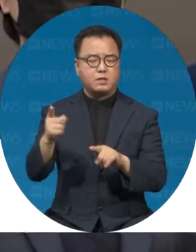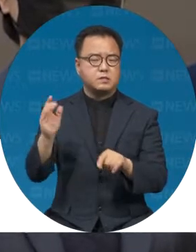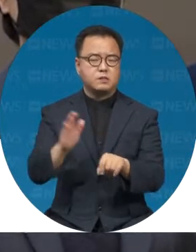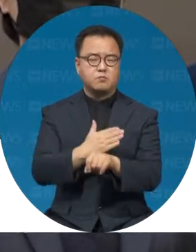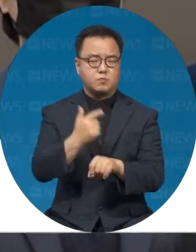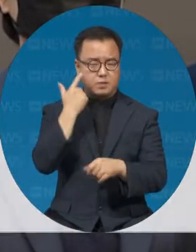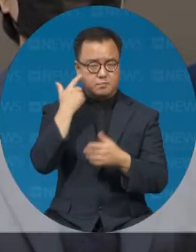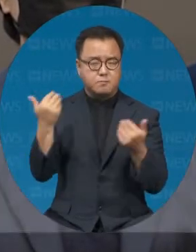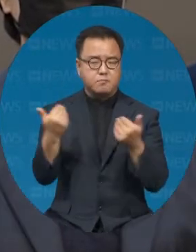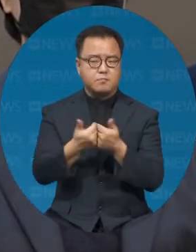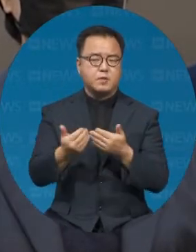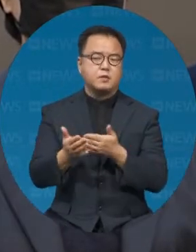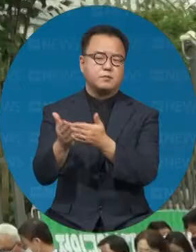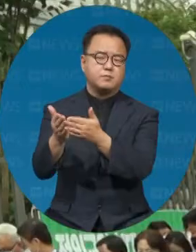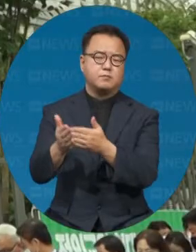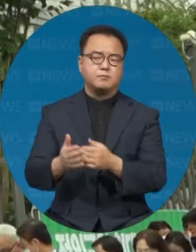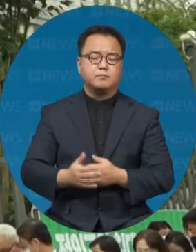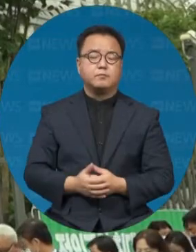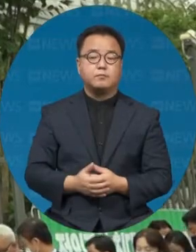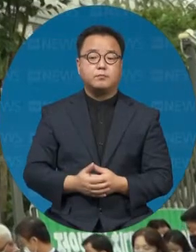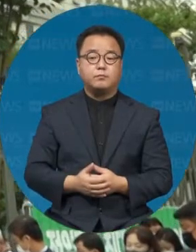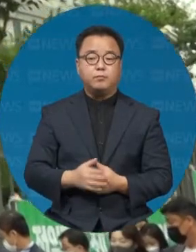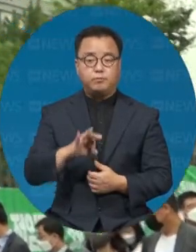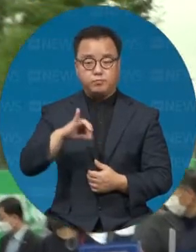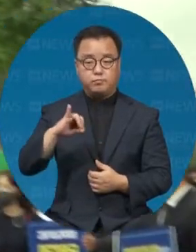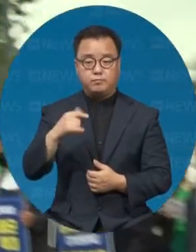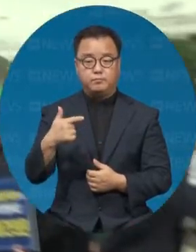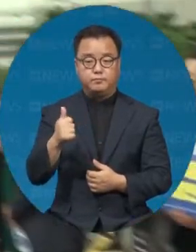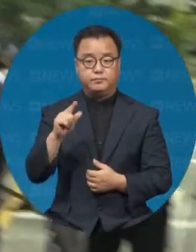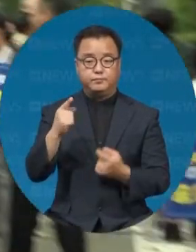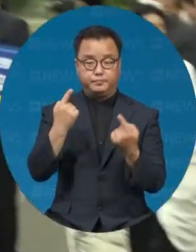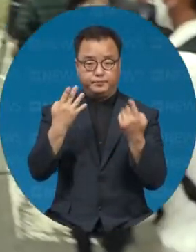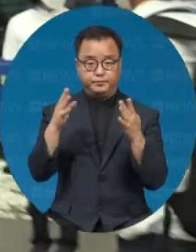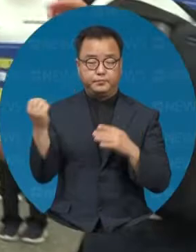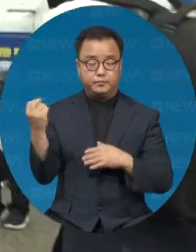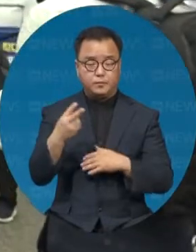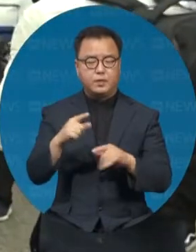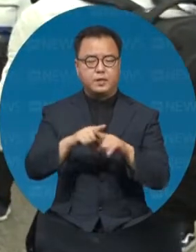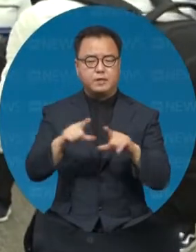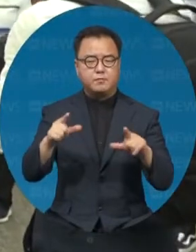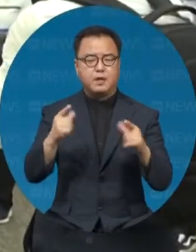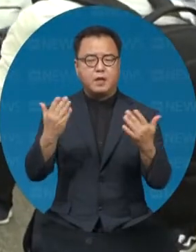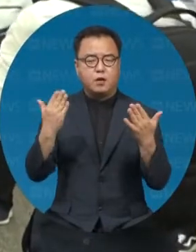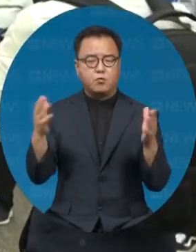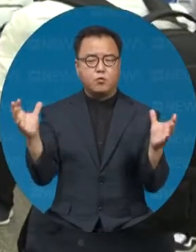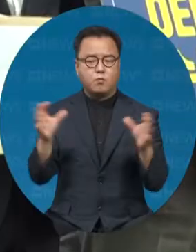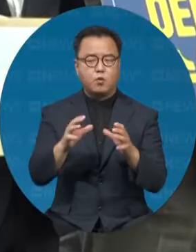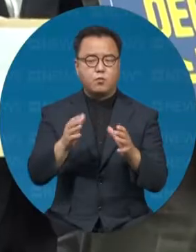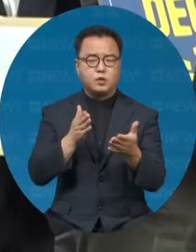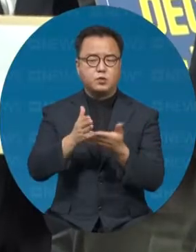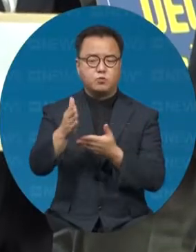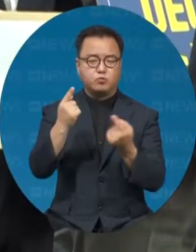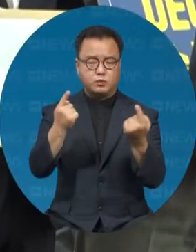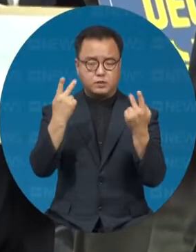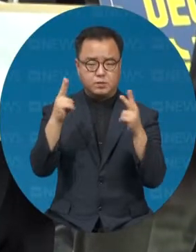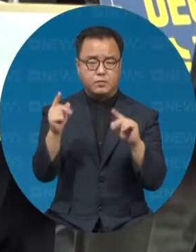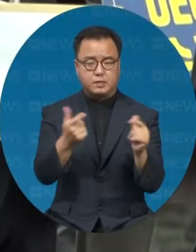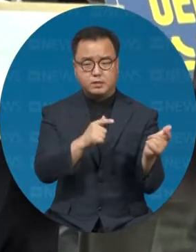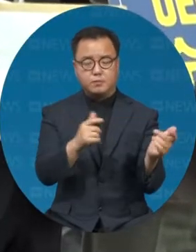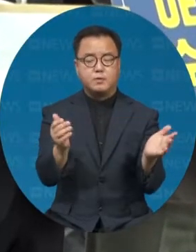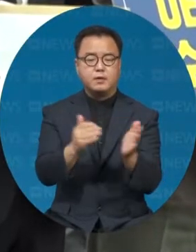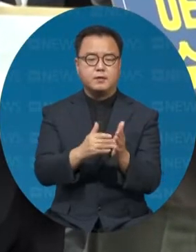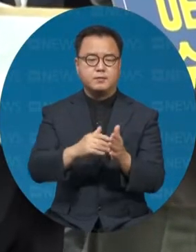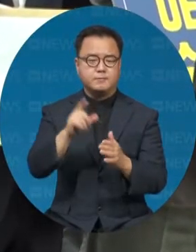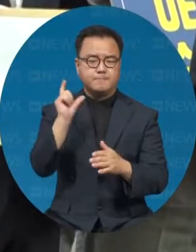제기합니다 4 인하대 뿐 아니라 일반 대학을 포함해 전문대 들까지 이렇게 강의 강력하게 항의하고 있는